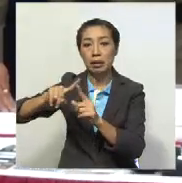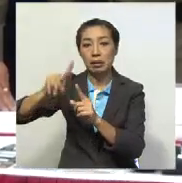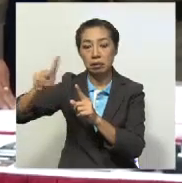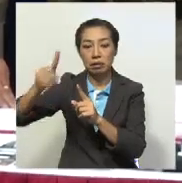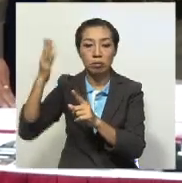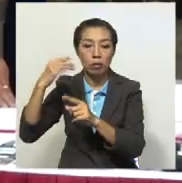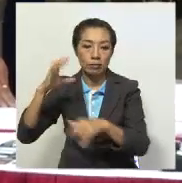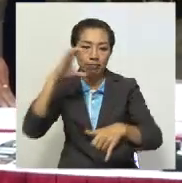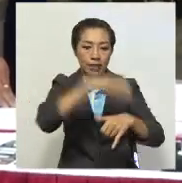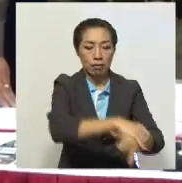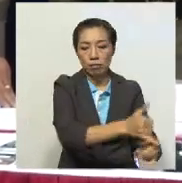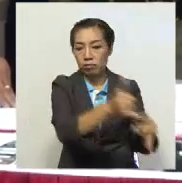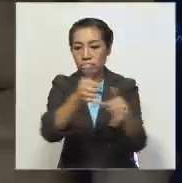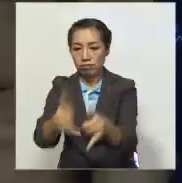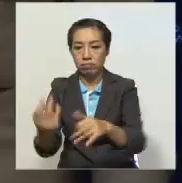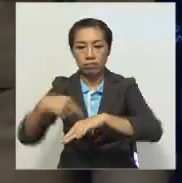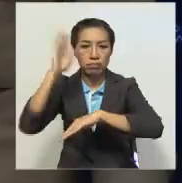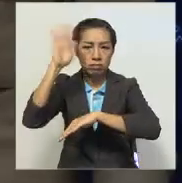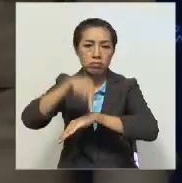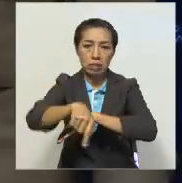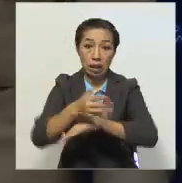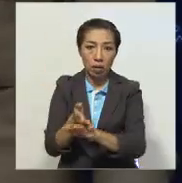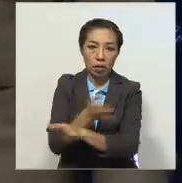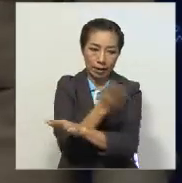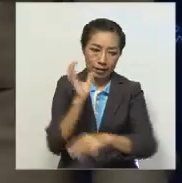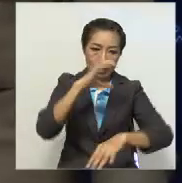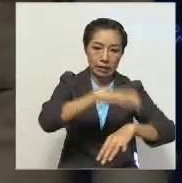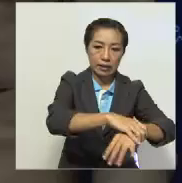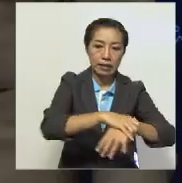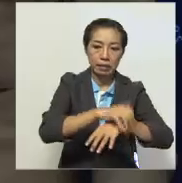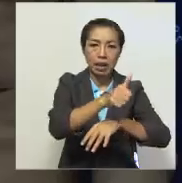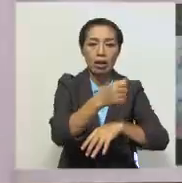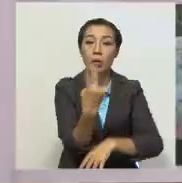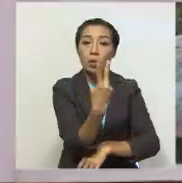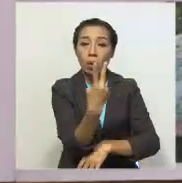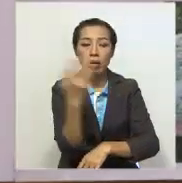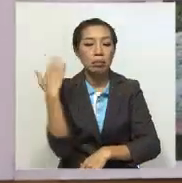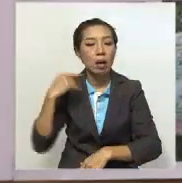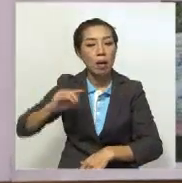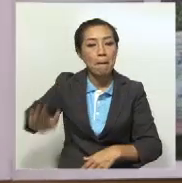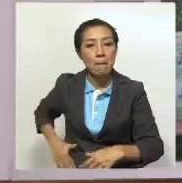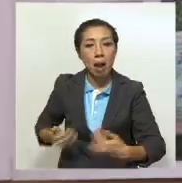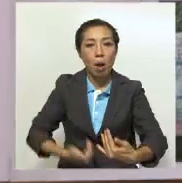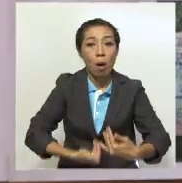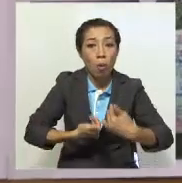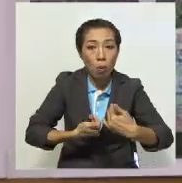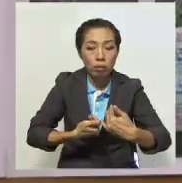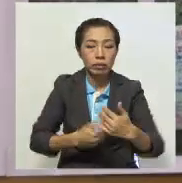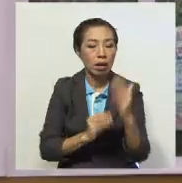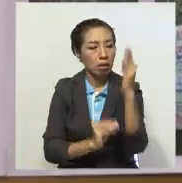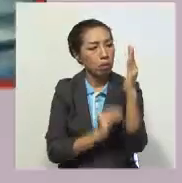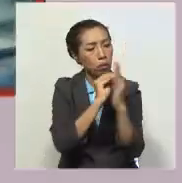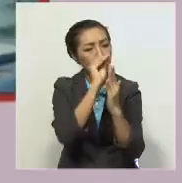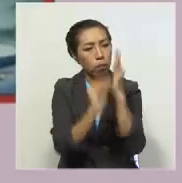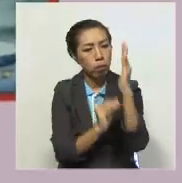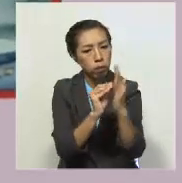านนี้หลังสามารถจับกลุ่มผู้ต้องหาแก๊งโจรอุ้มหมาตระเวนลักทรัพย์ทั่วประเทศมานานกว่า15ปี